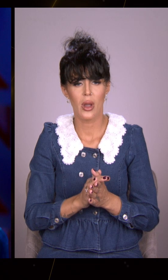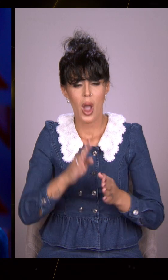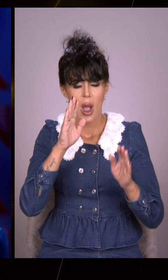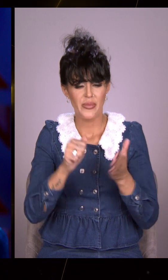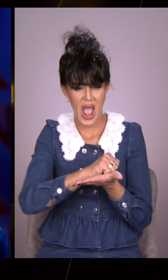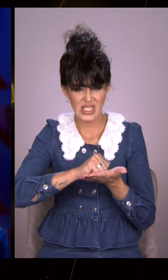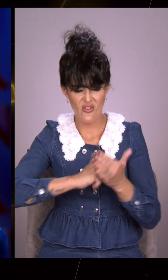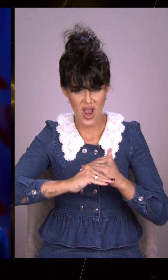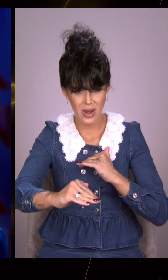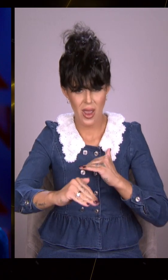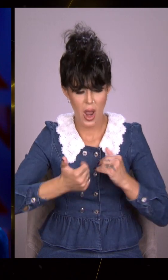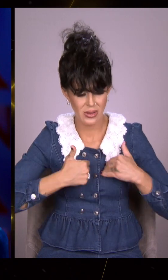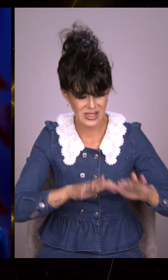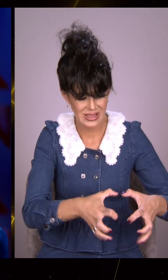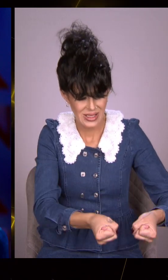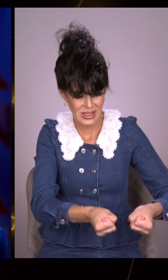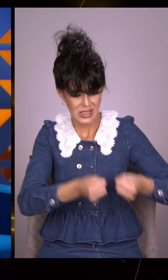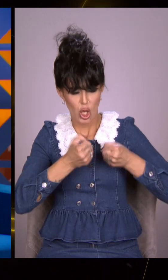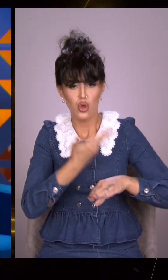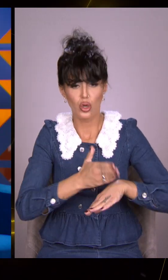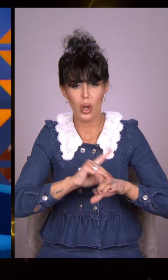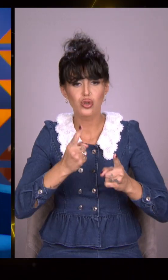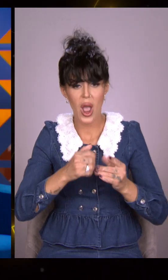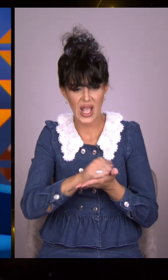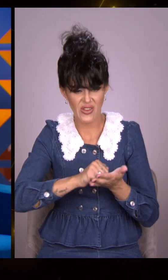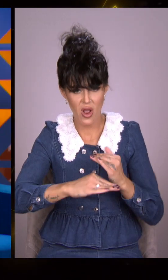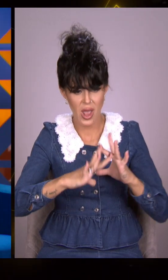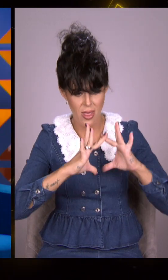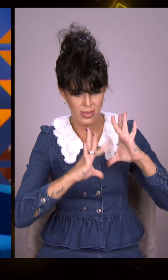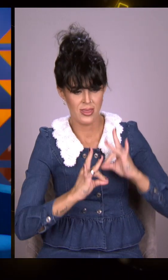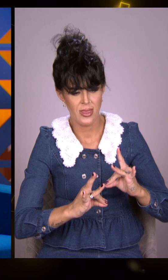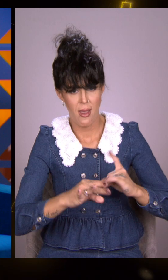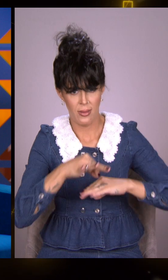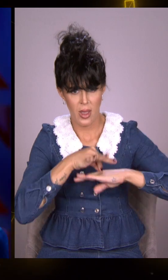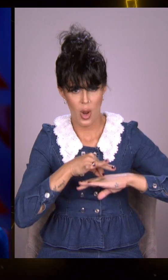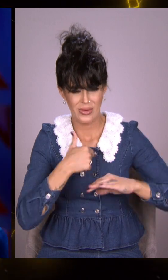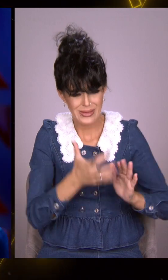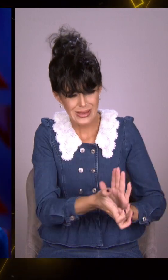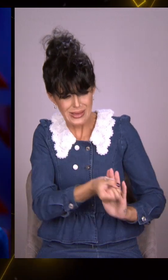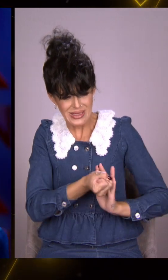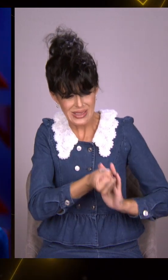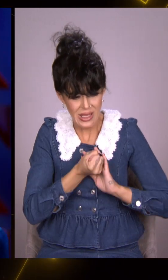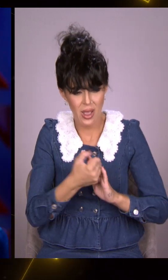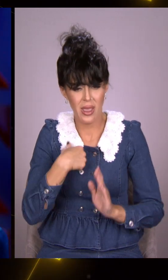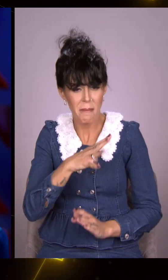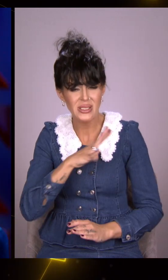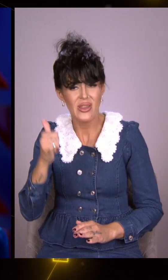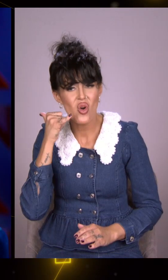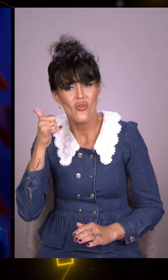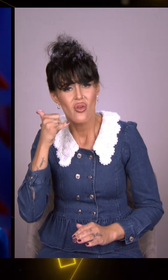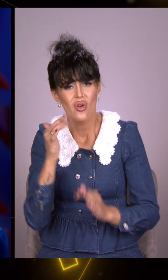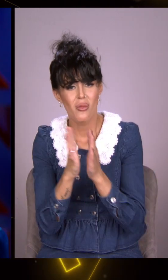асфальту. Асфальт там поплавився. Ми з Вакою дзвонили по гарячій лінії, просили, щоб там хоч